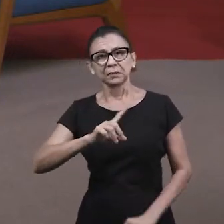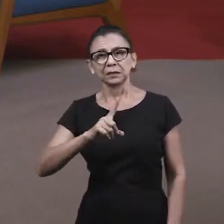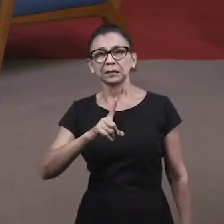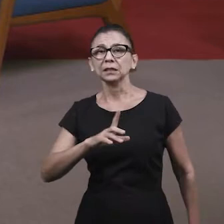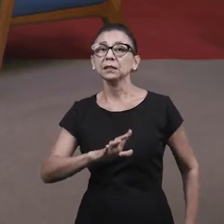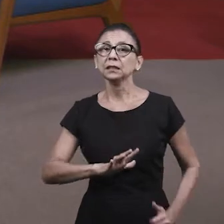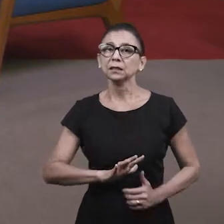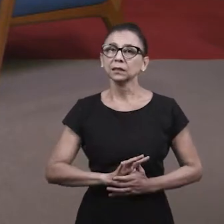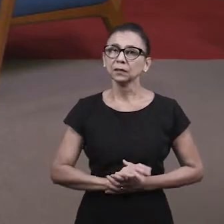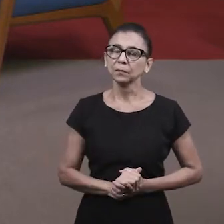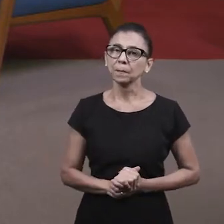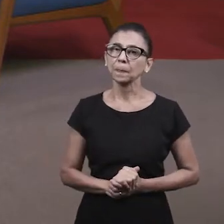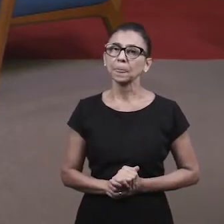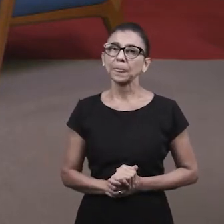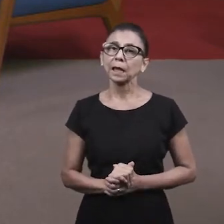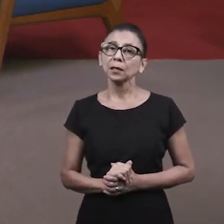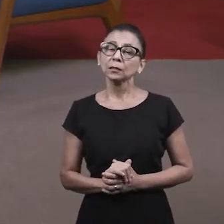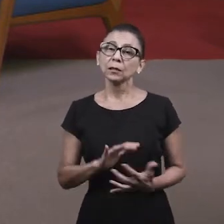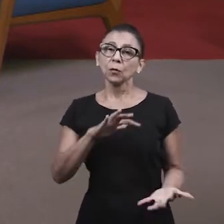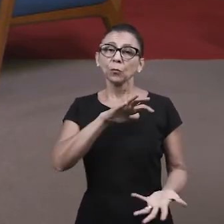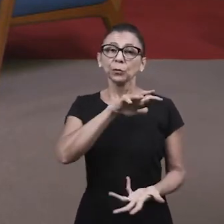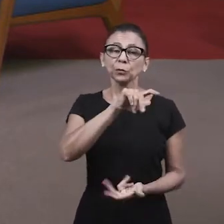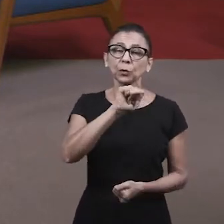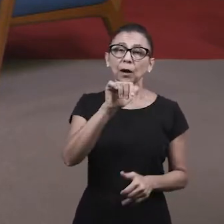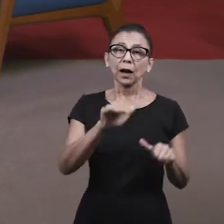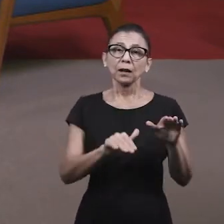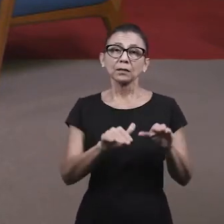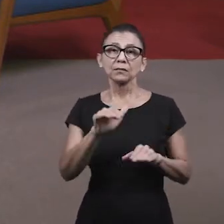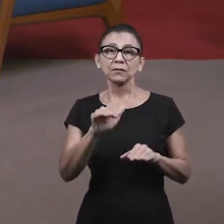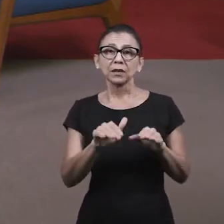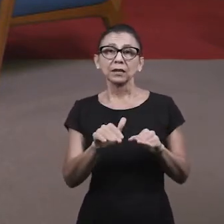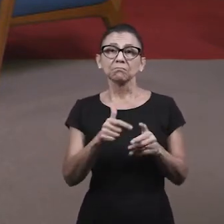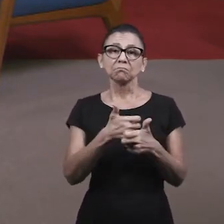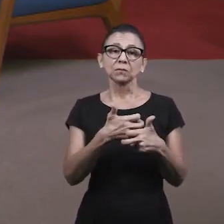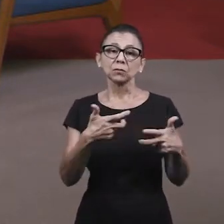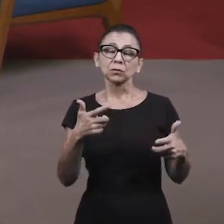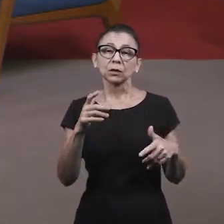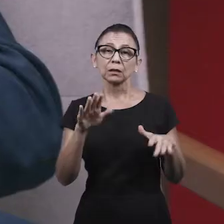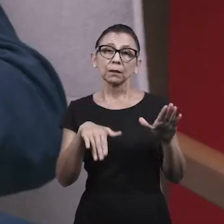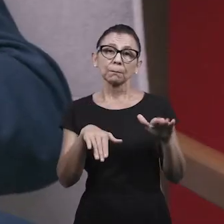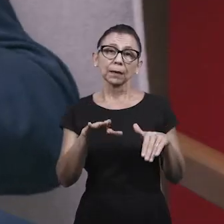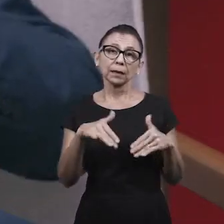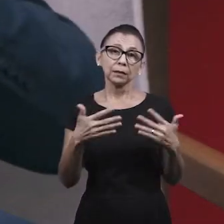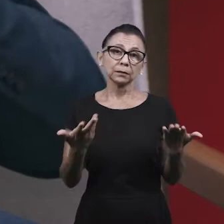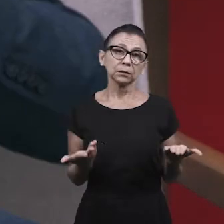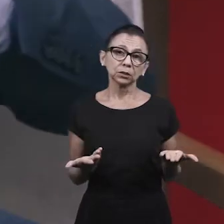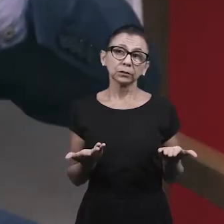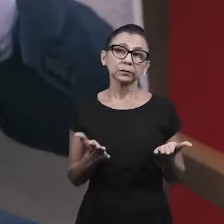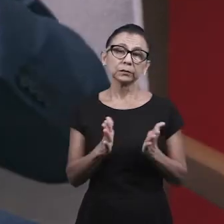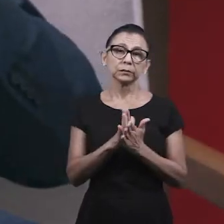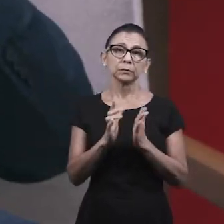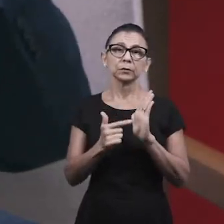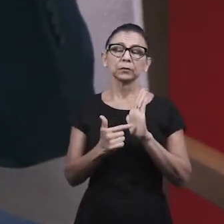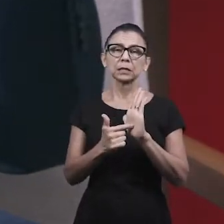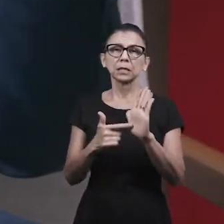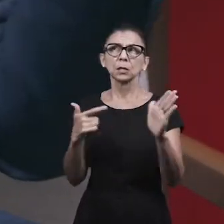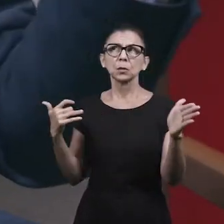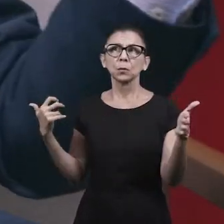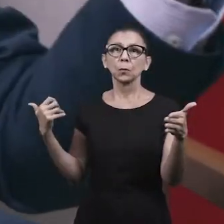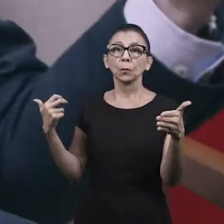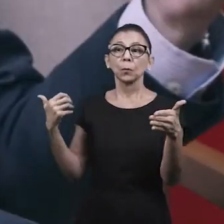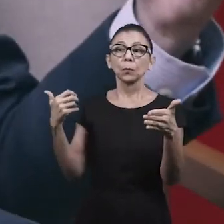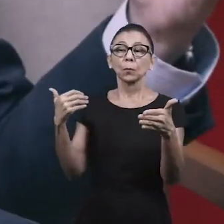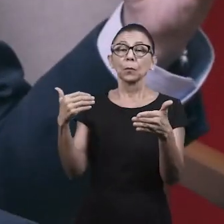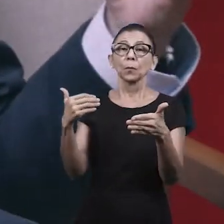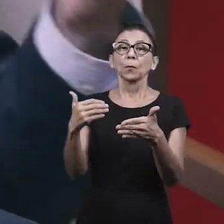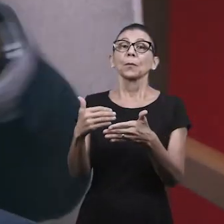va pas améliorer. Nous pouvons avoir des améliorations d'autres aspects de la vie, comme nous avons avant déjà